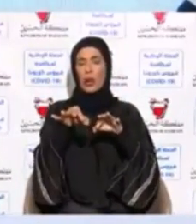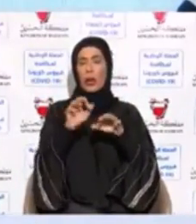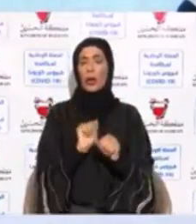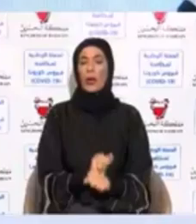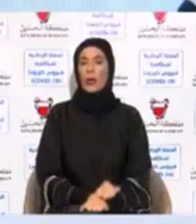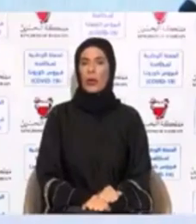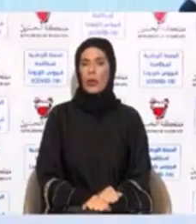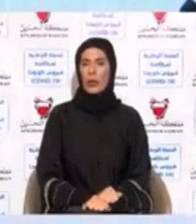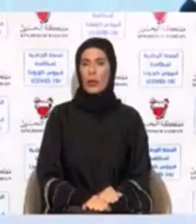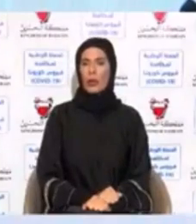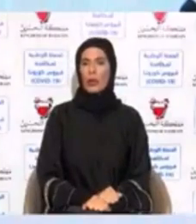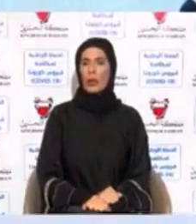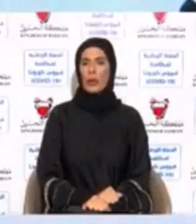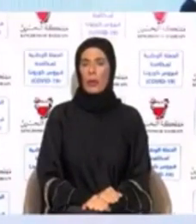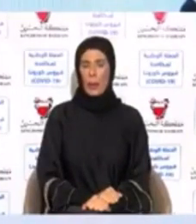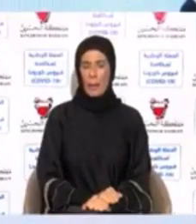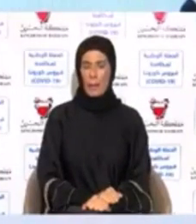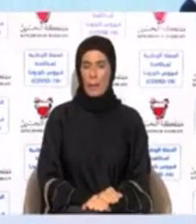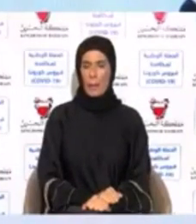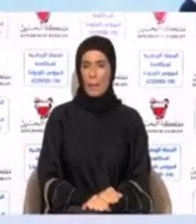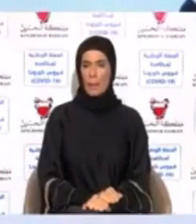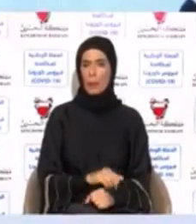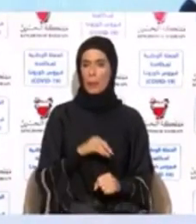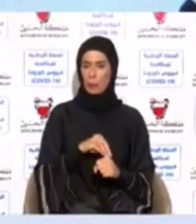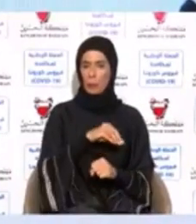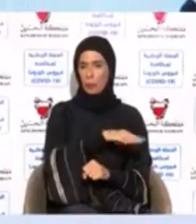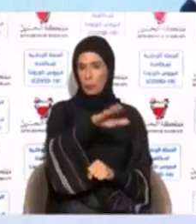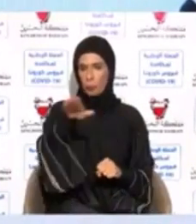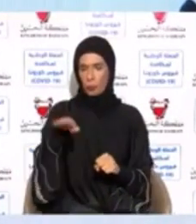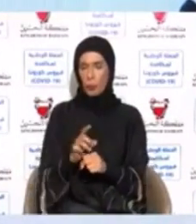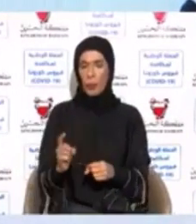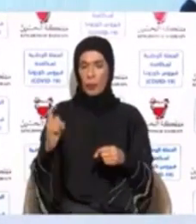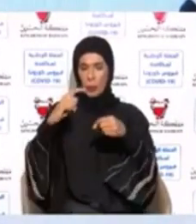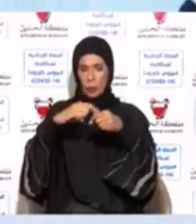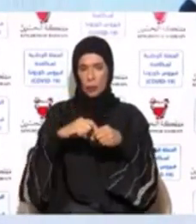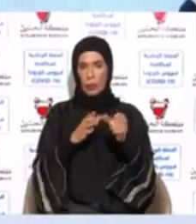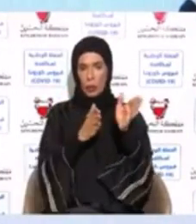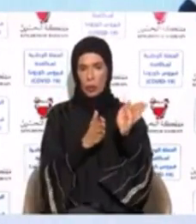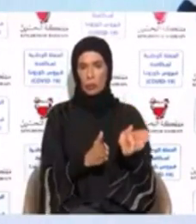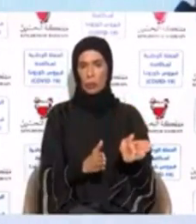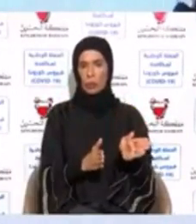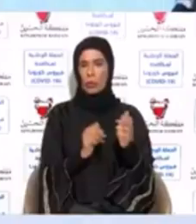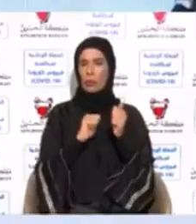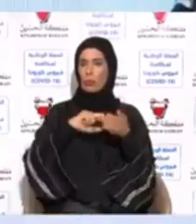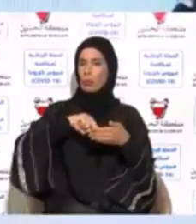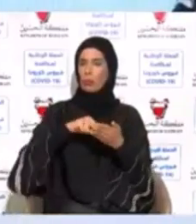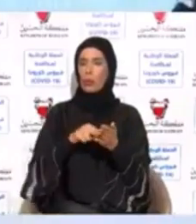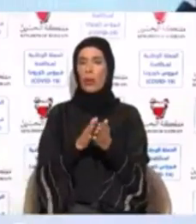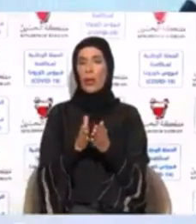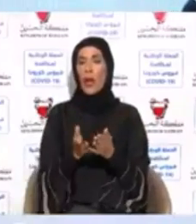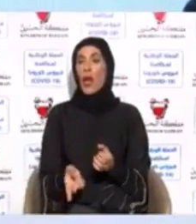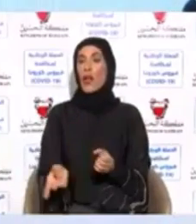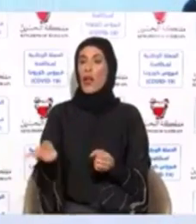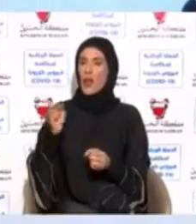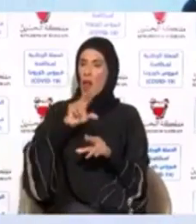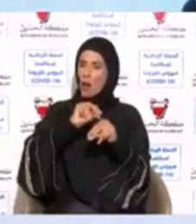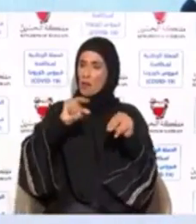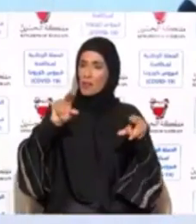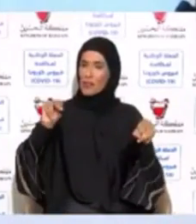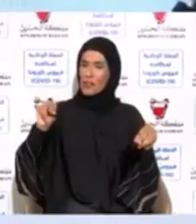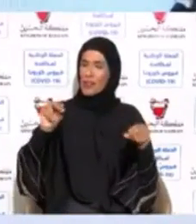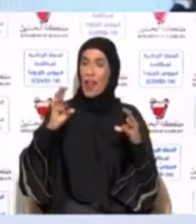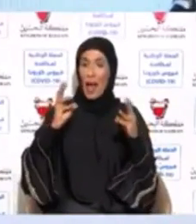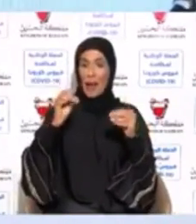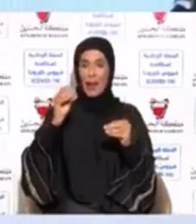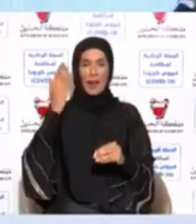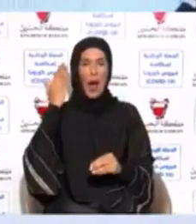إلى النتائج المرجوة. فإحنا نحث الجميع على التعاون في هذا الالتزام بهذه الإجراءات حتى نرجع إلى الأعداد السابقة، وإن